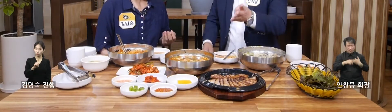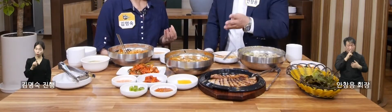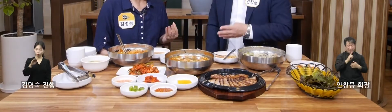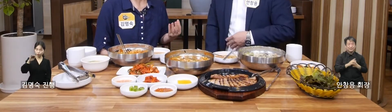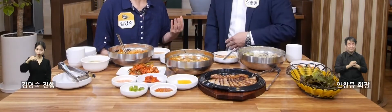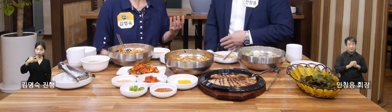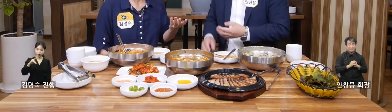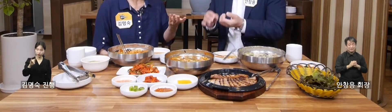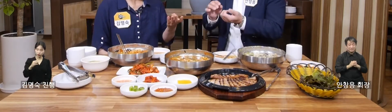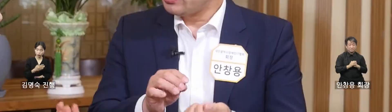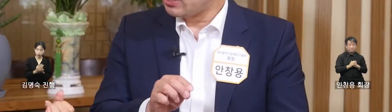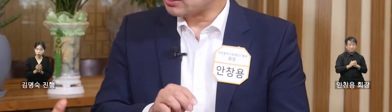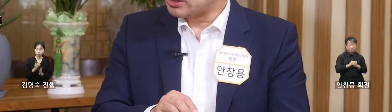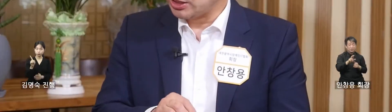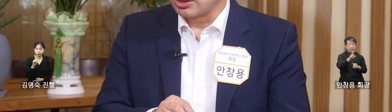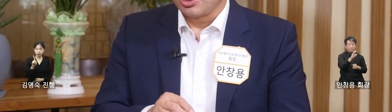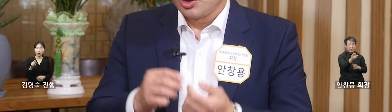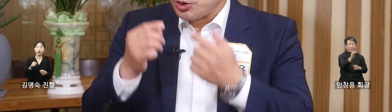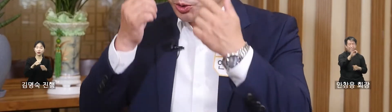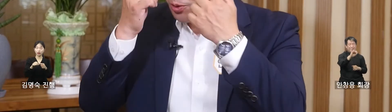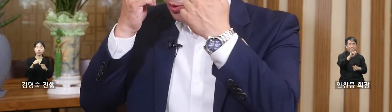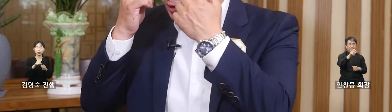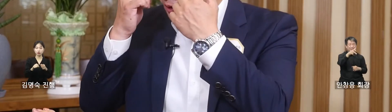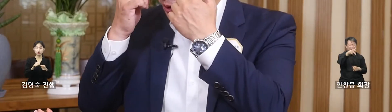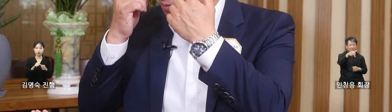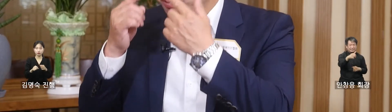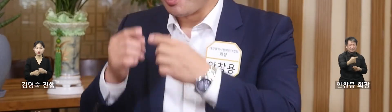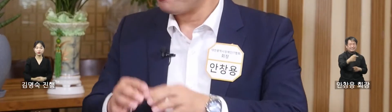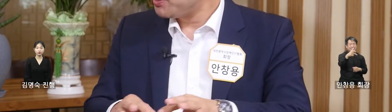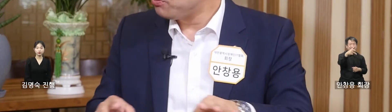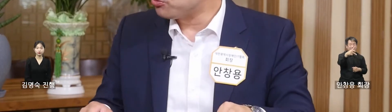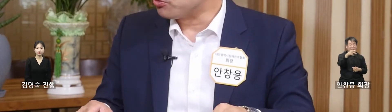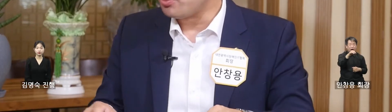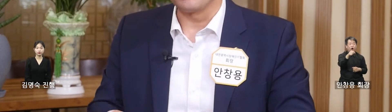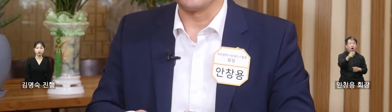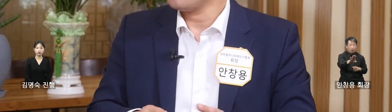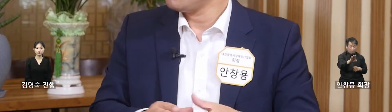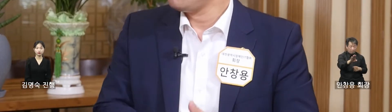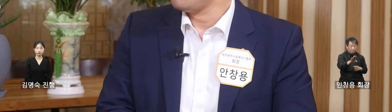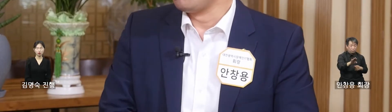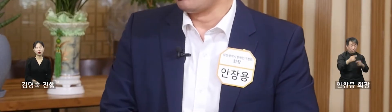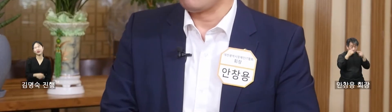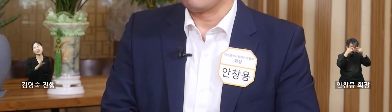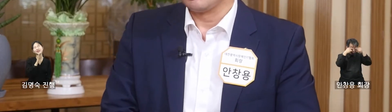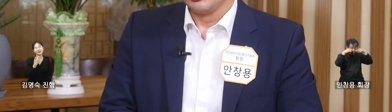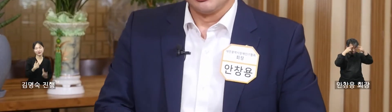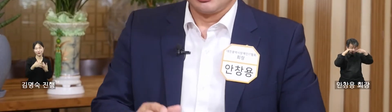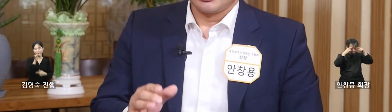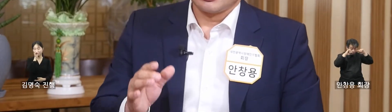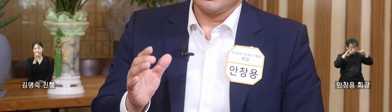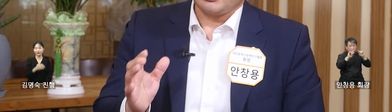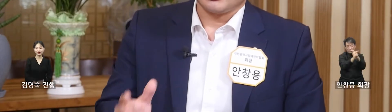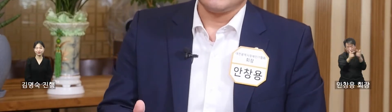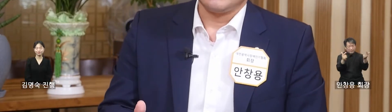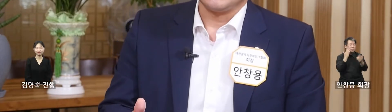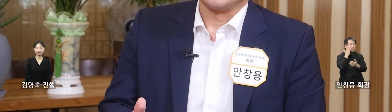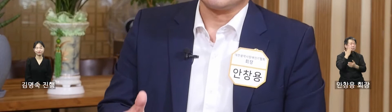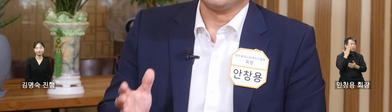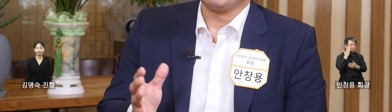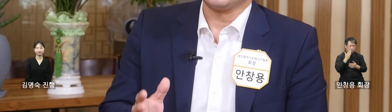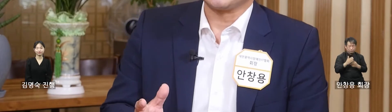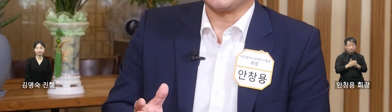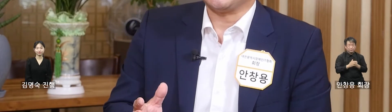뭐, 메이크업, 네일 아트, 속눈썹, 피부. 뭐. 너무 재밌죠, 그거. 예. 근데